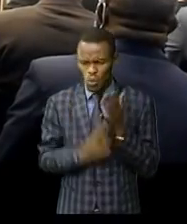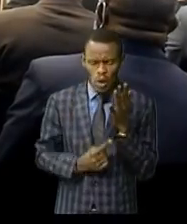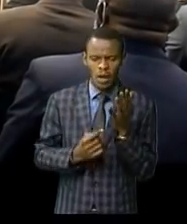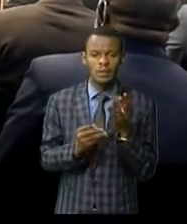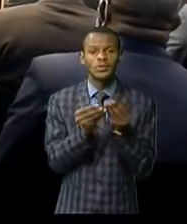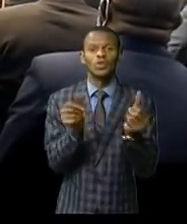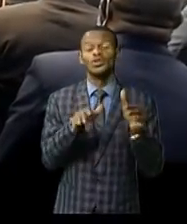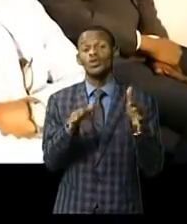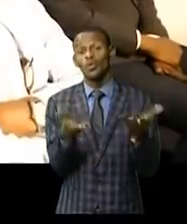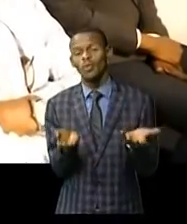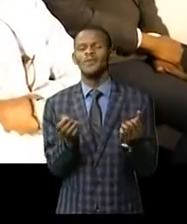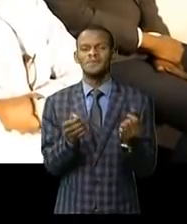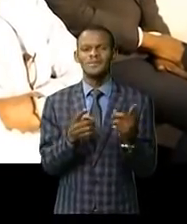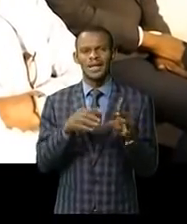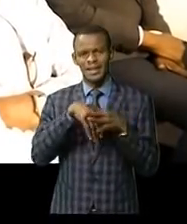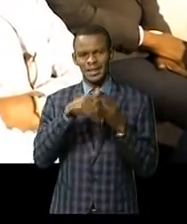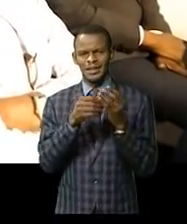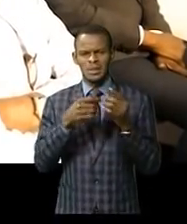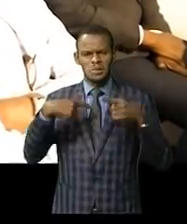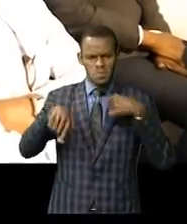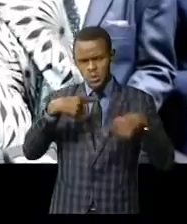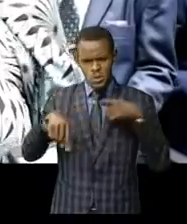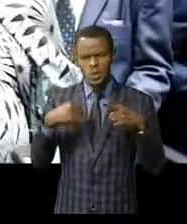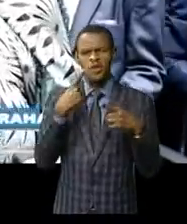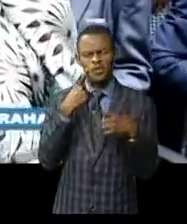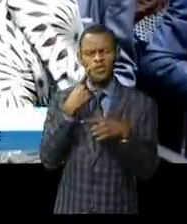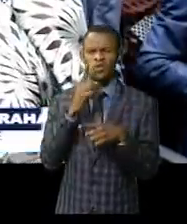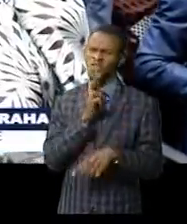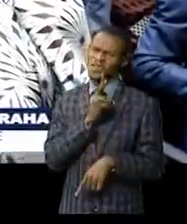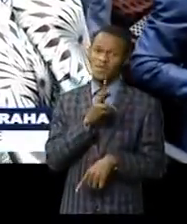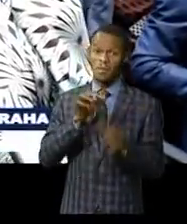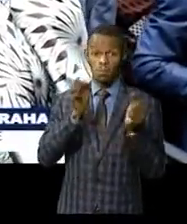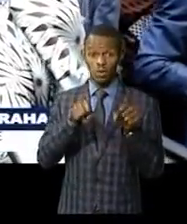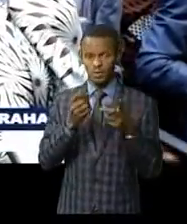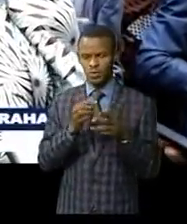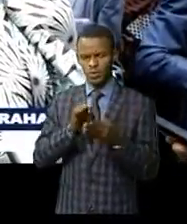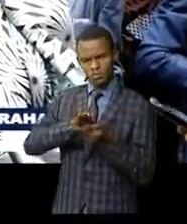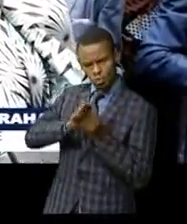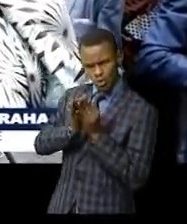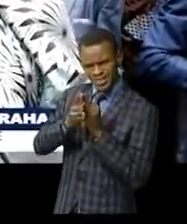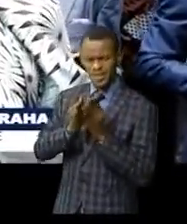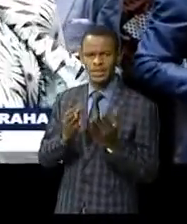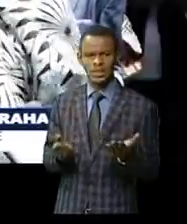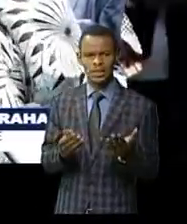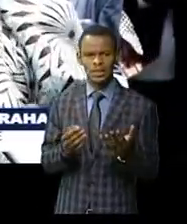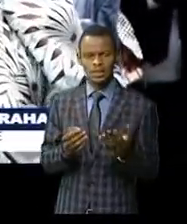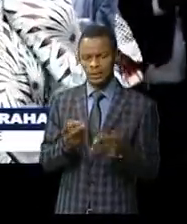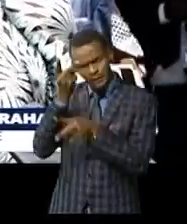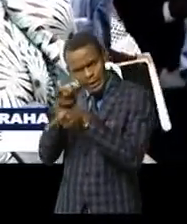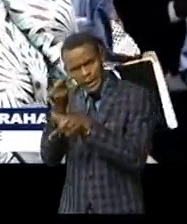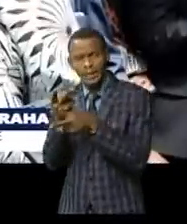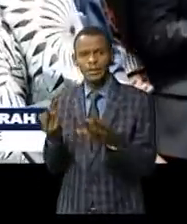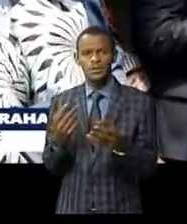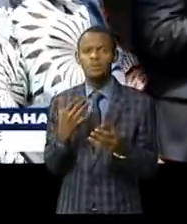Et nous venons de voir que pour conserver, protéger et promouvoir notre patrimoine, nous devons d'abord savoir son état, l'entourer